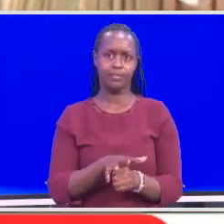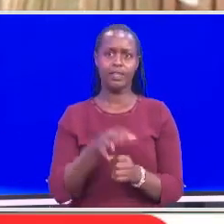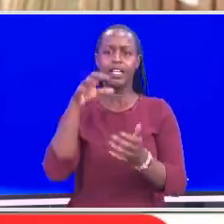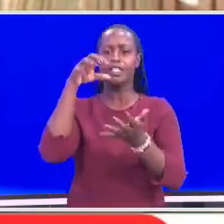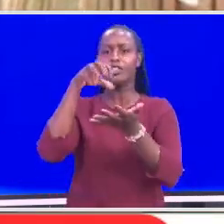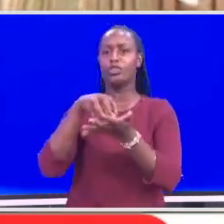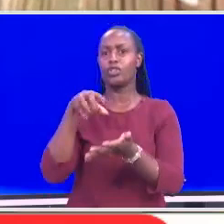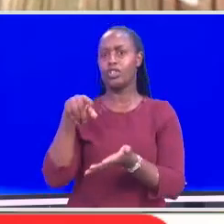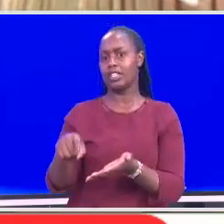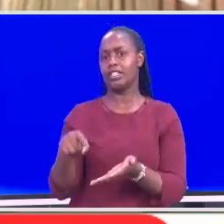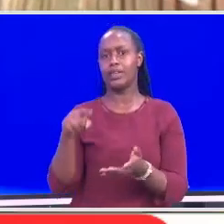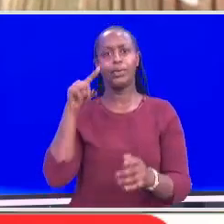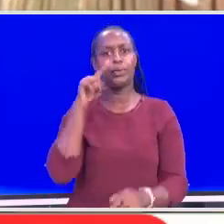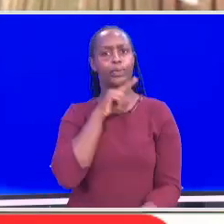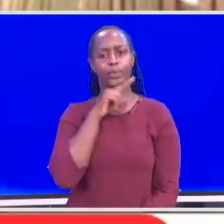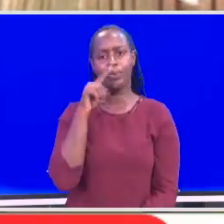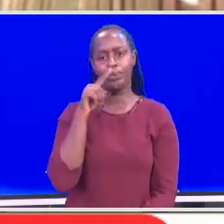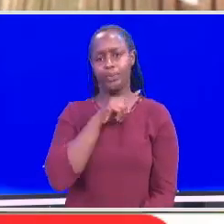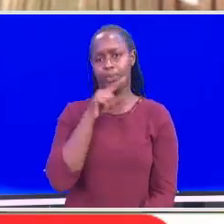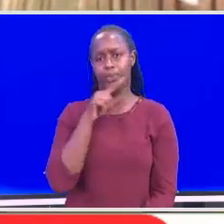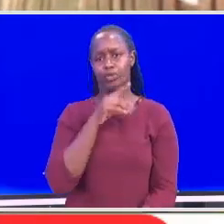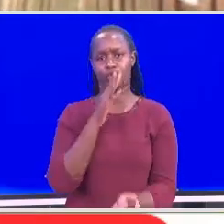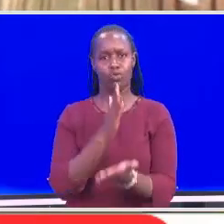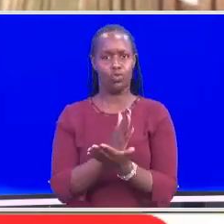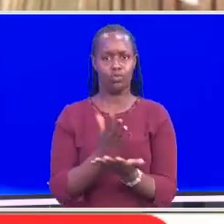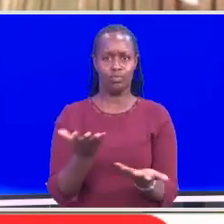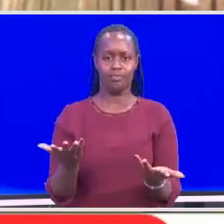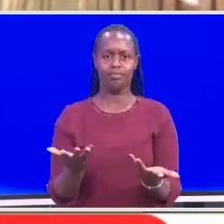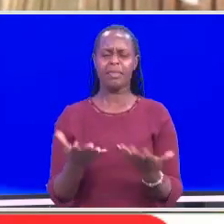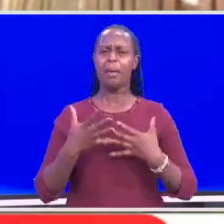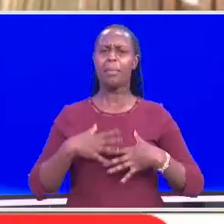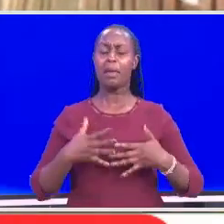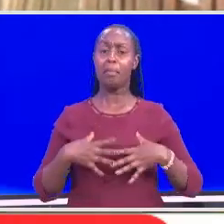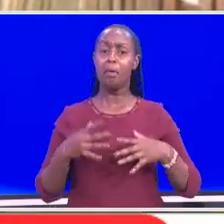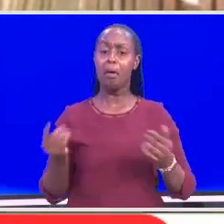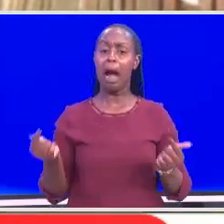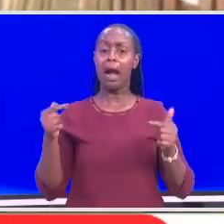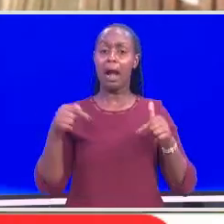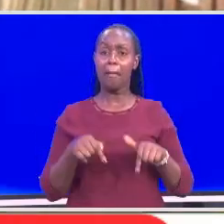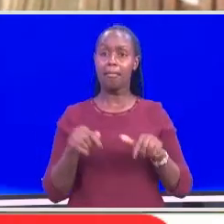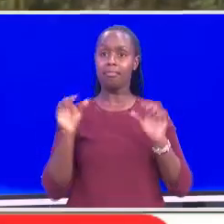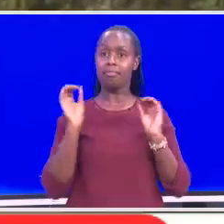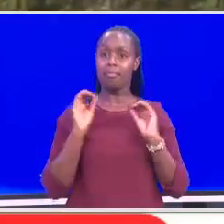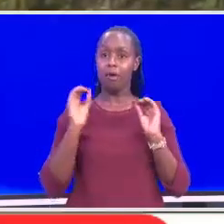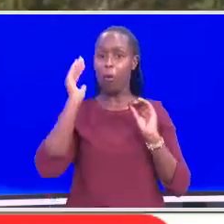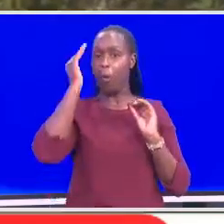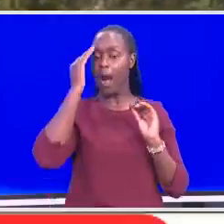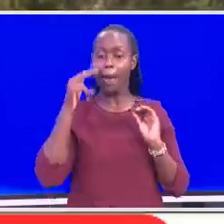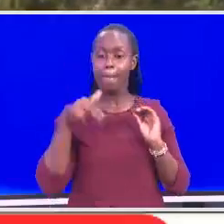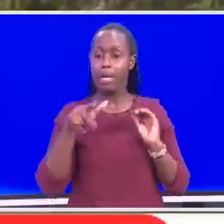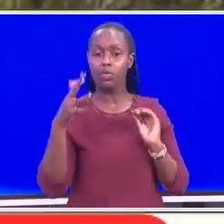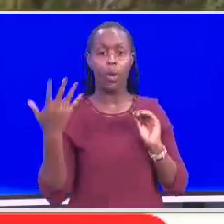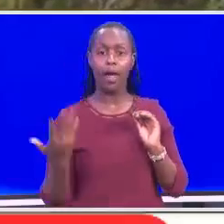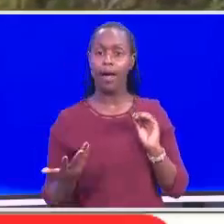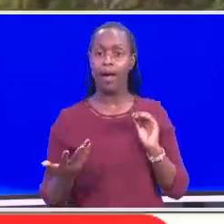sasa hakuna mtu anakaa kwa karibu wiki moja, hakuna mtu anaingia kwa sababu hakuna pande kupita. Sasa asiki.